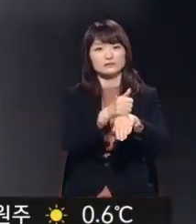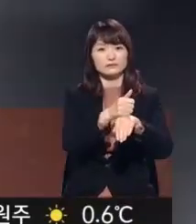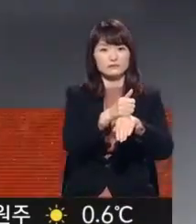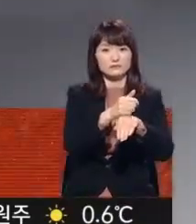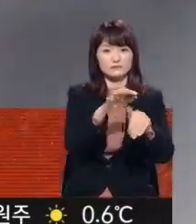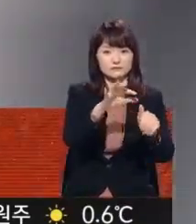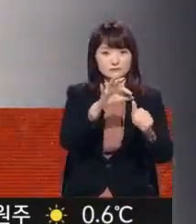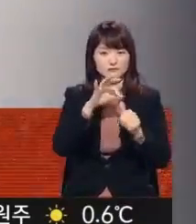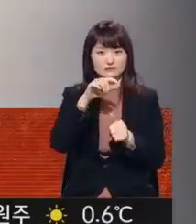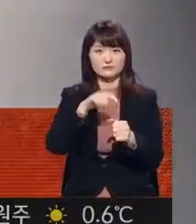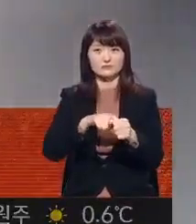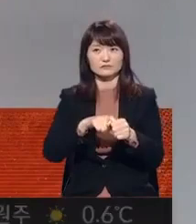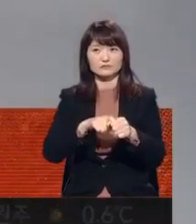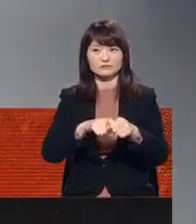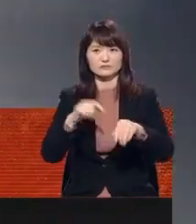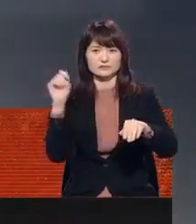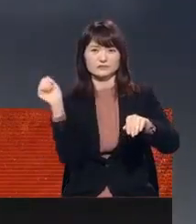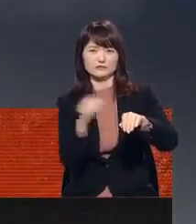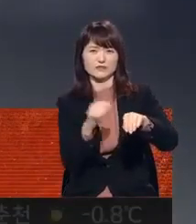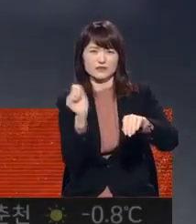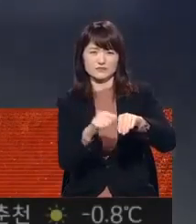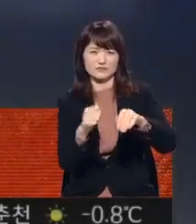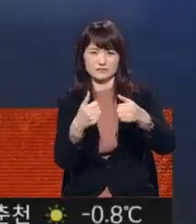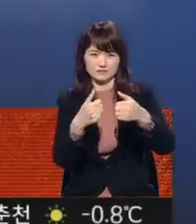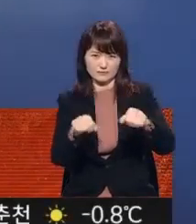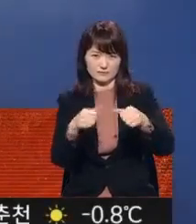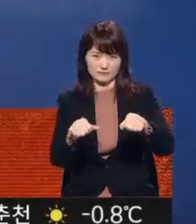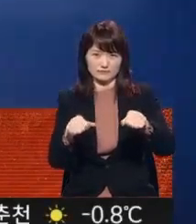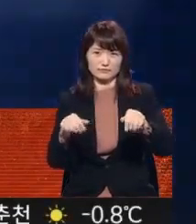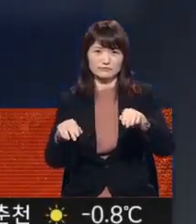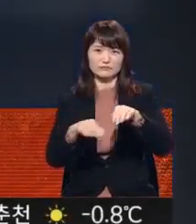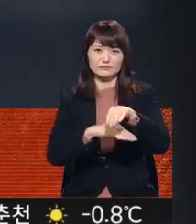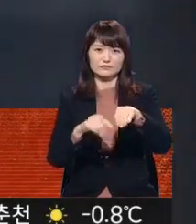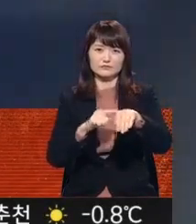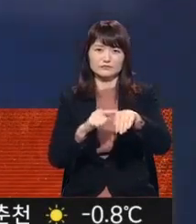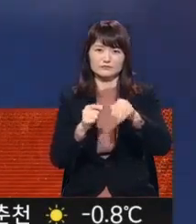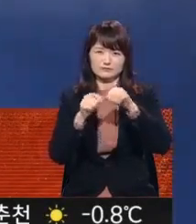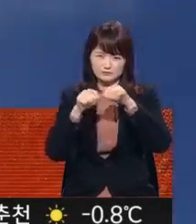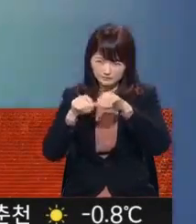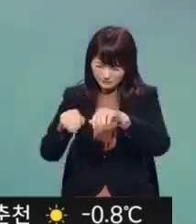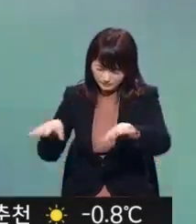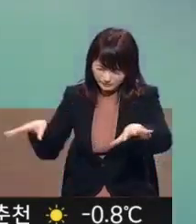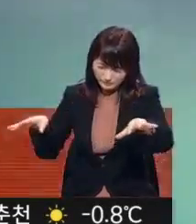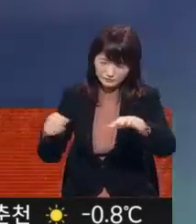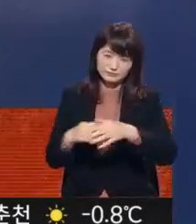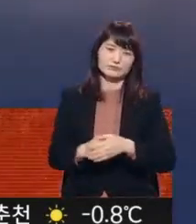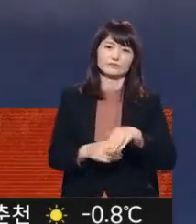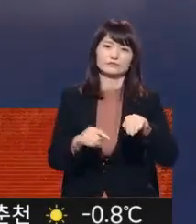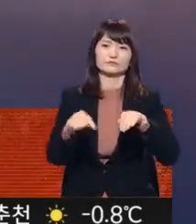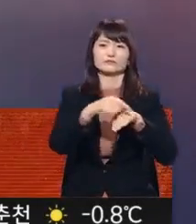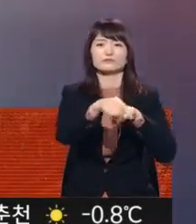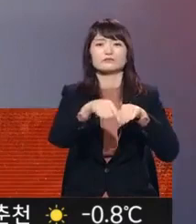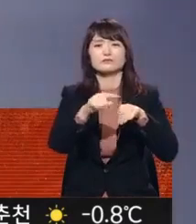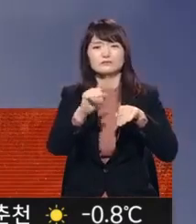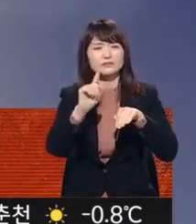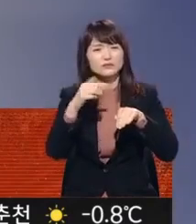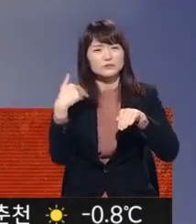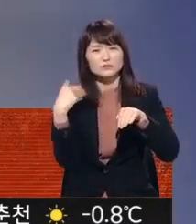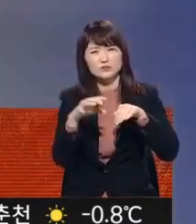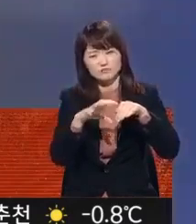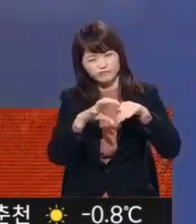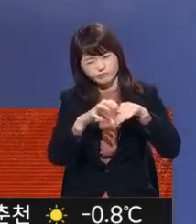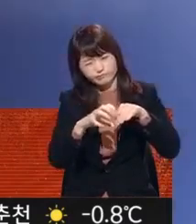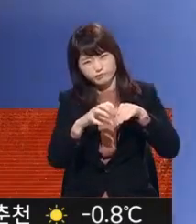구조하기 위해서 망치로 유리창을 깼습니다. 차 주변은 온통 차의 파편으로 가득했고요. 차 앞부분은 형체를 알아볼 수 없을